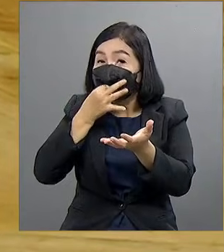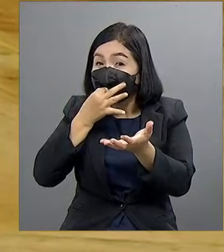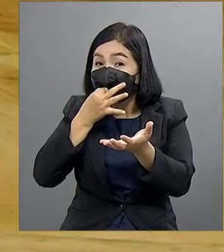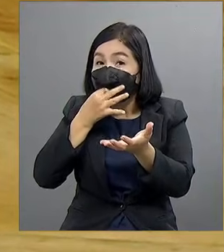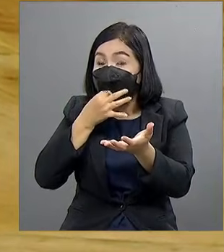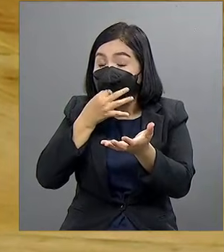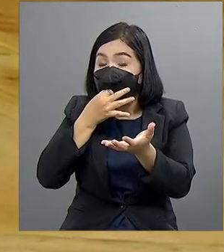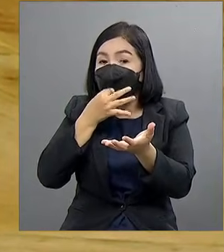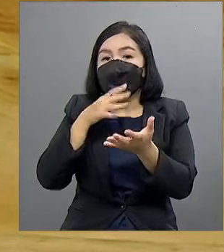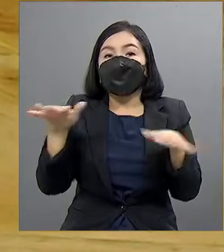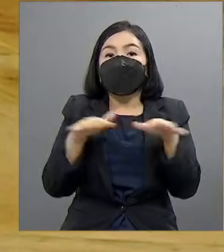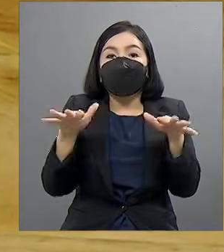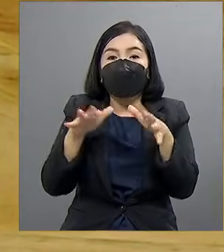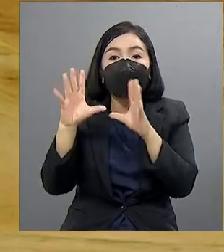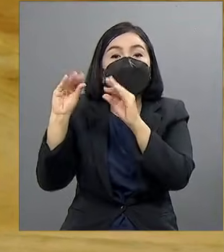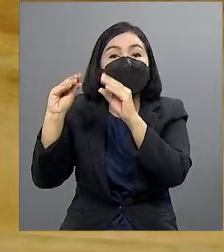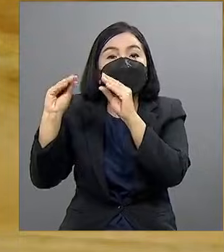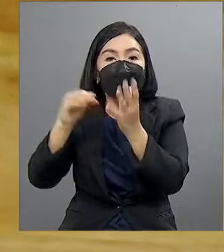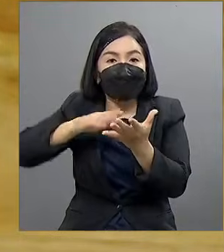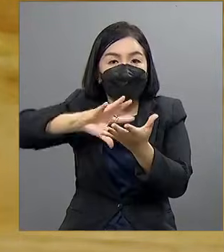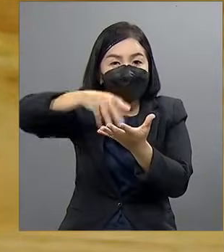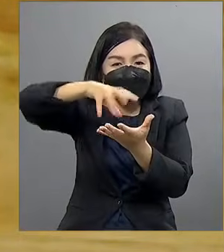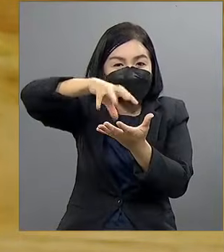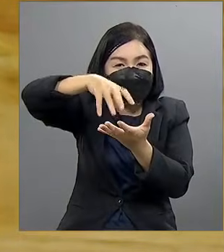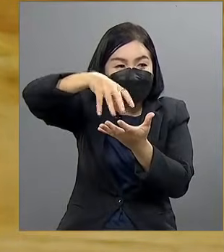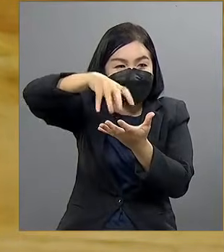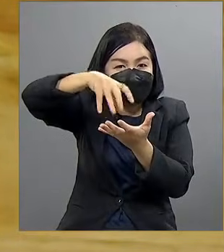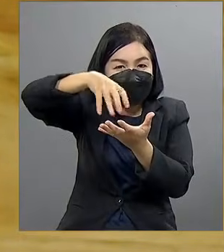ากนั้นก็ตีเนยให้ฟูเลยครับ